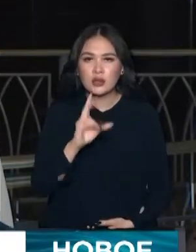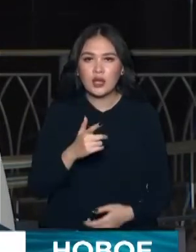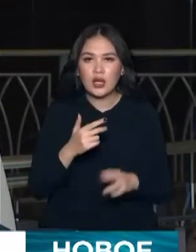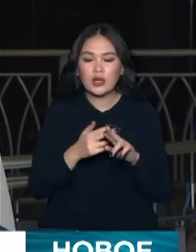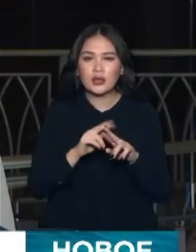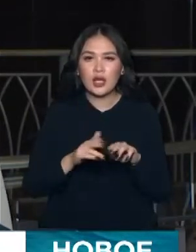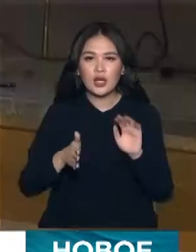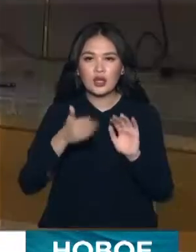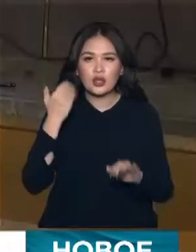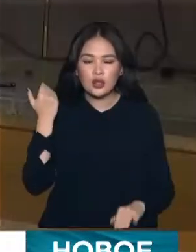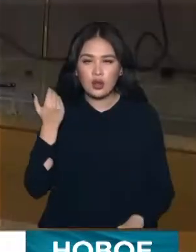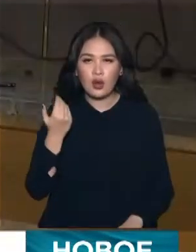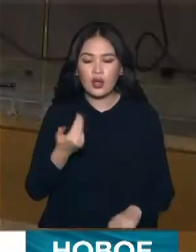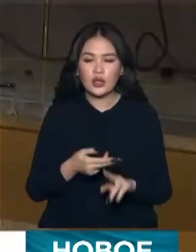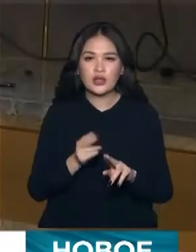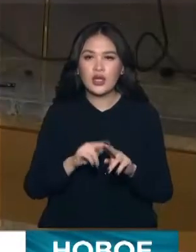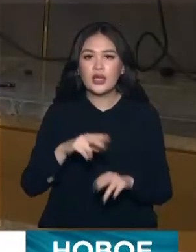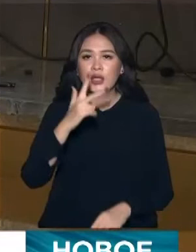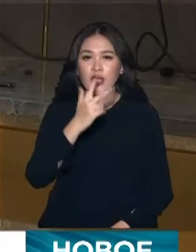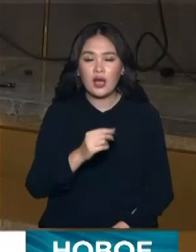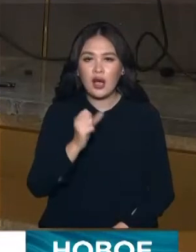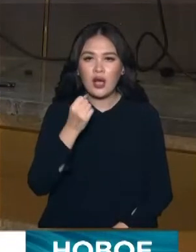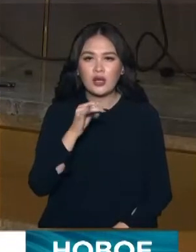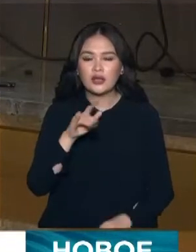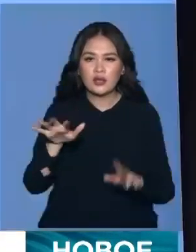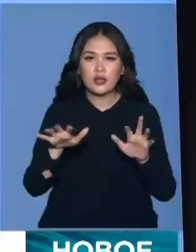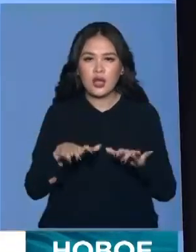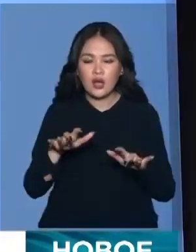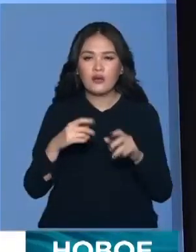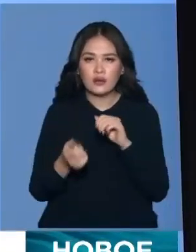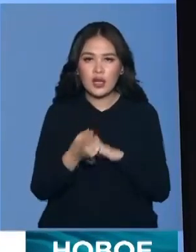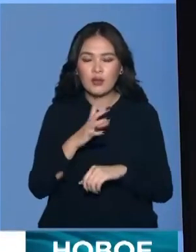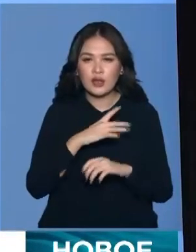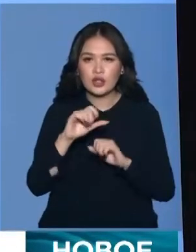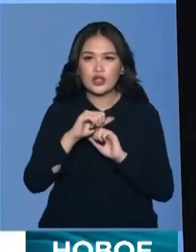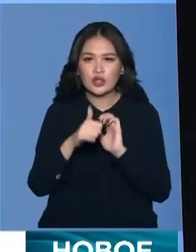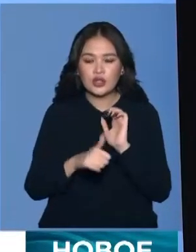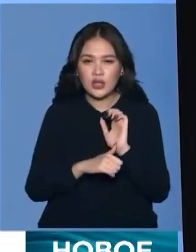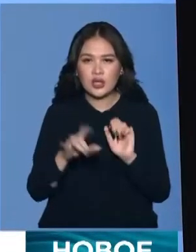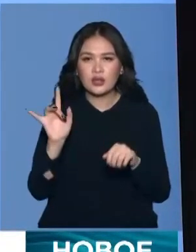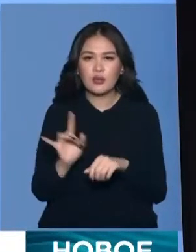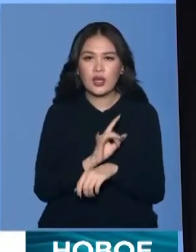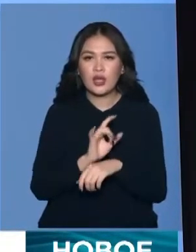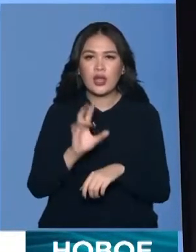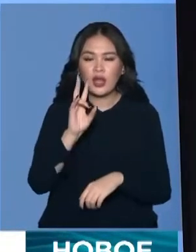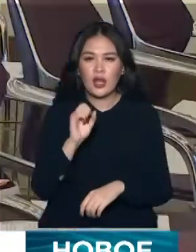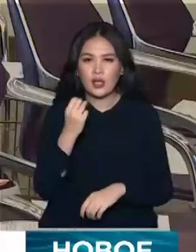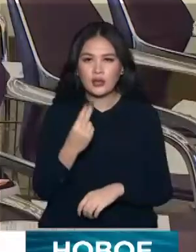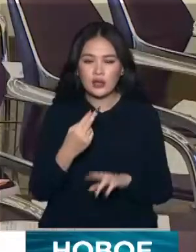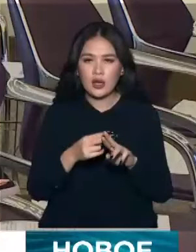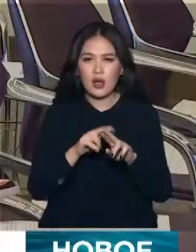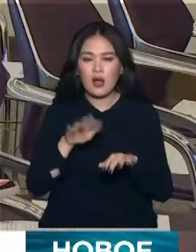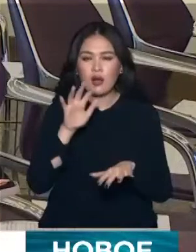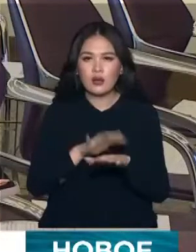его легко парсить. Только за 3 дня айтишникам удалось выявить 16 мошеннических сайтов национальной компании, на